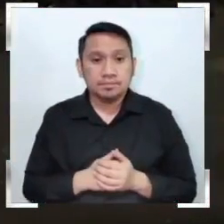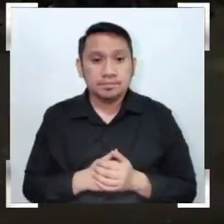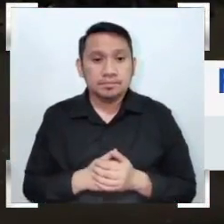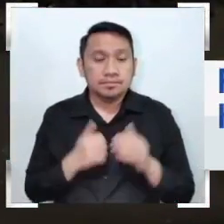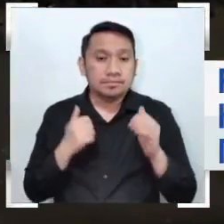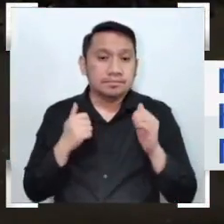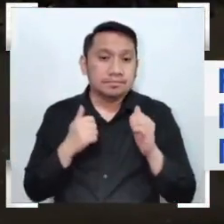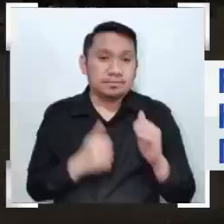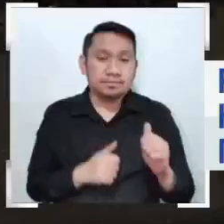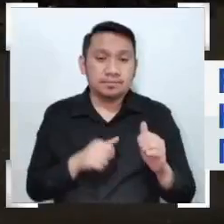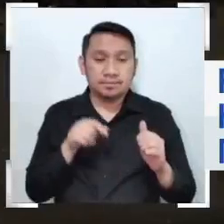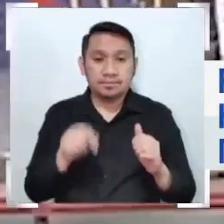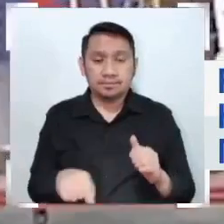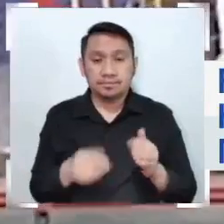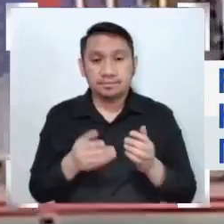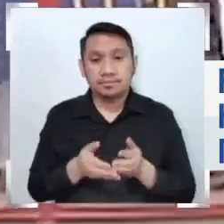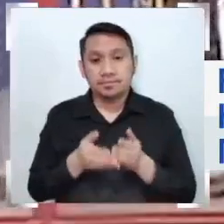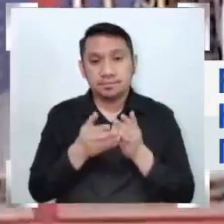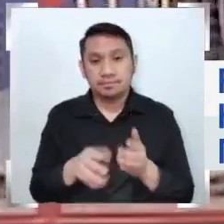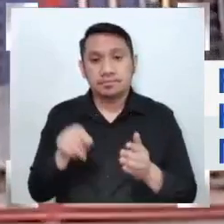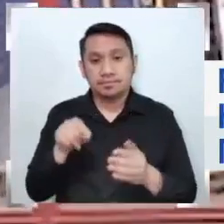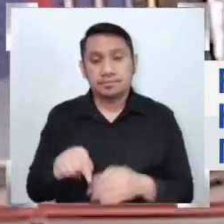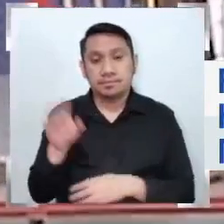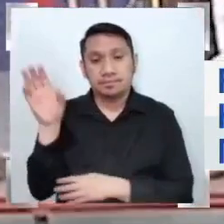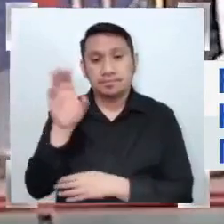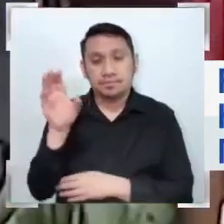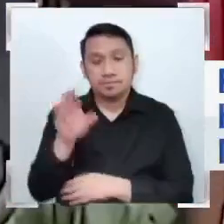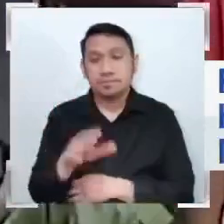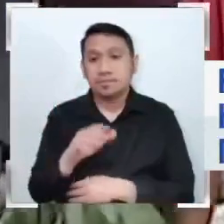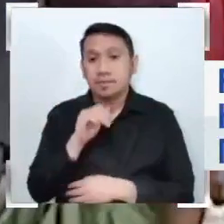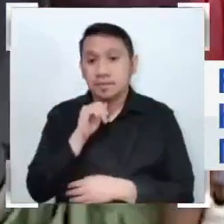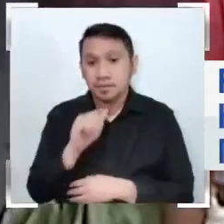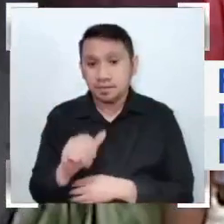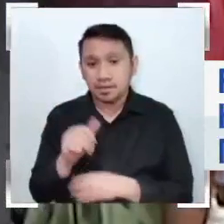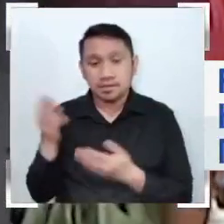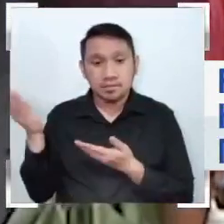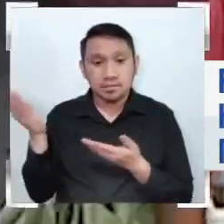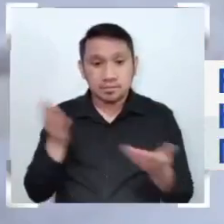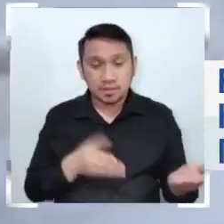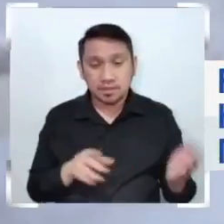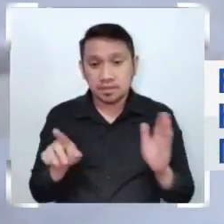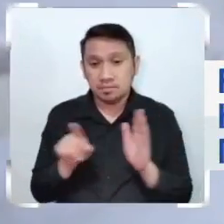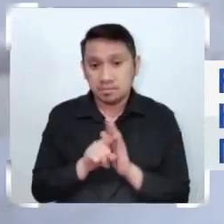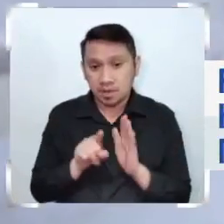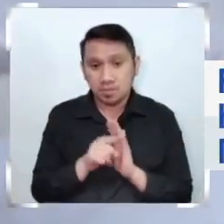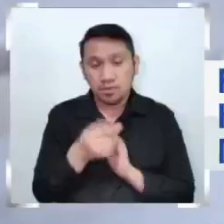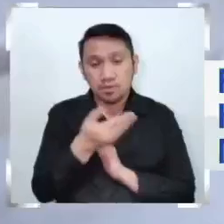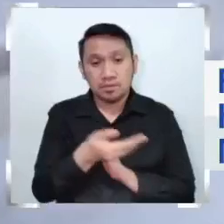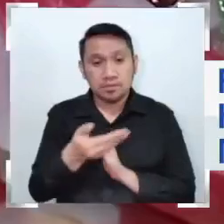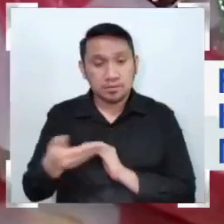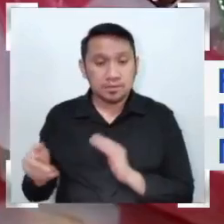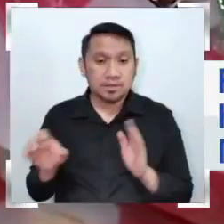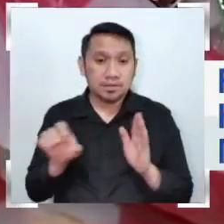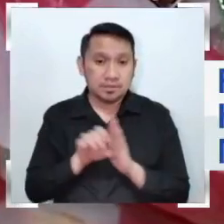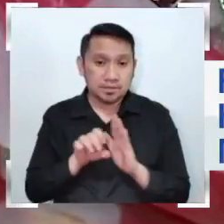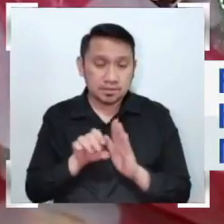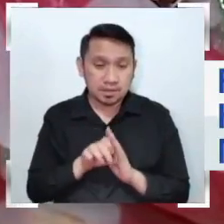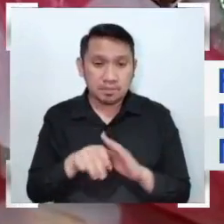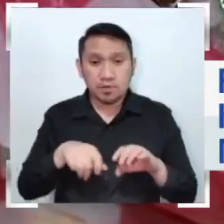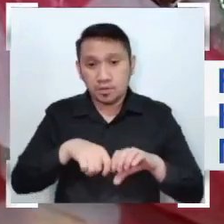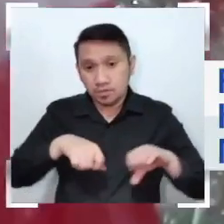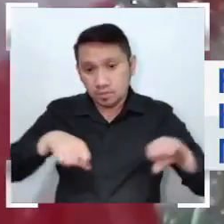maglalakbay sa dagat ngayong Kapaskuhan. Huwag na raw magtangkang magdala ng mga bawal na bagay tulad ng matatalim at pwedeng